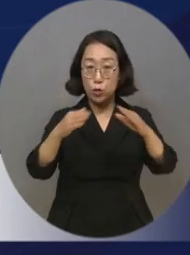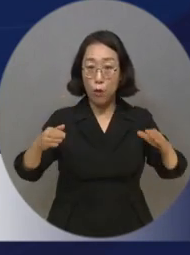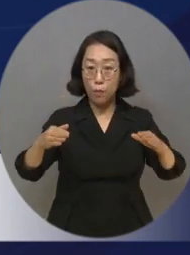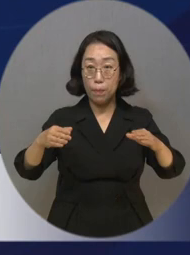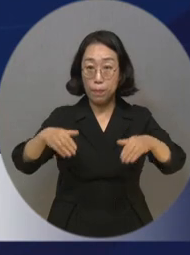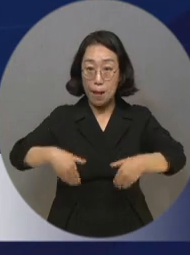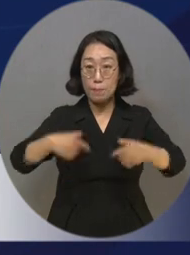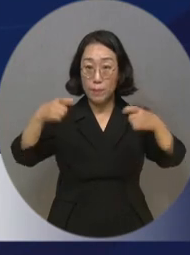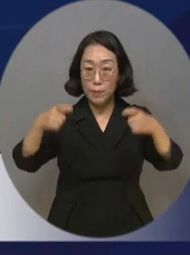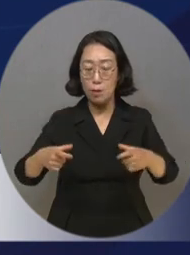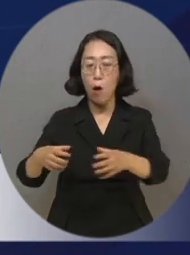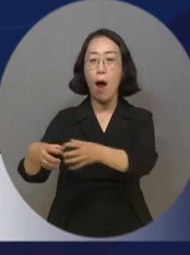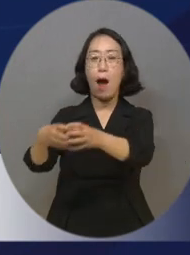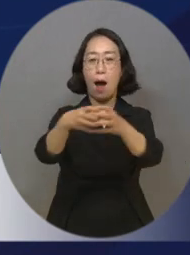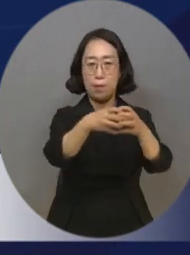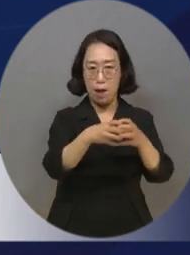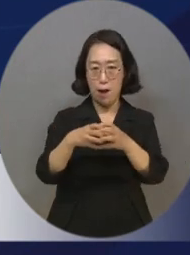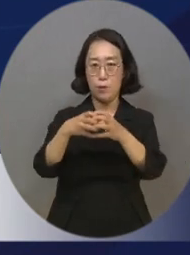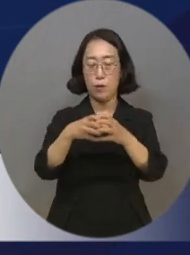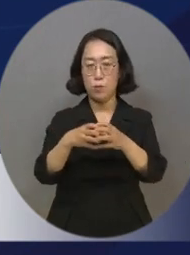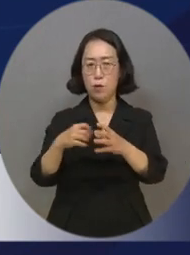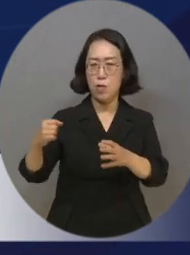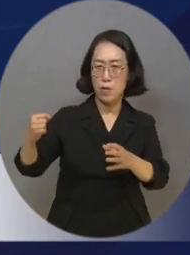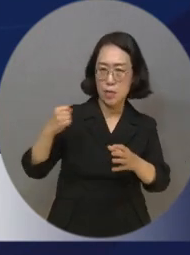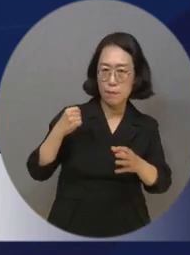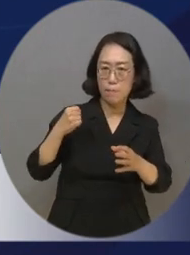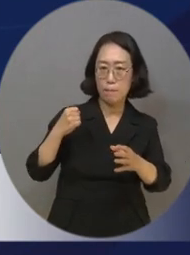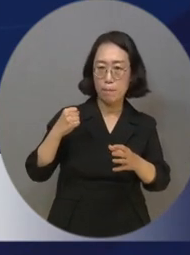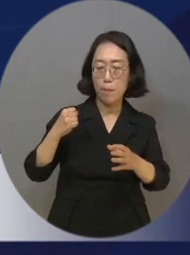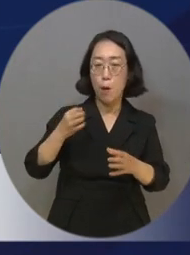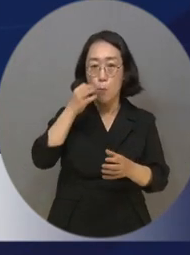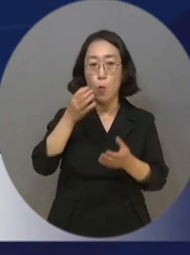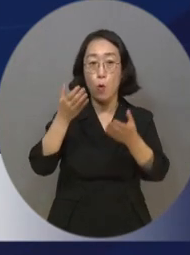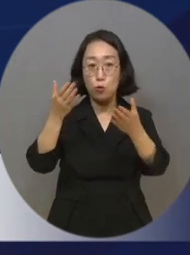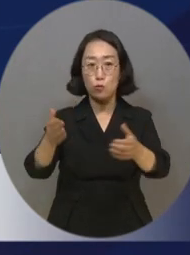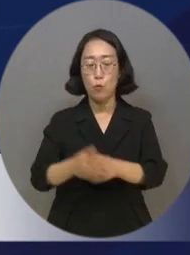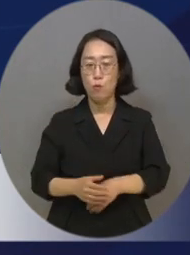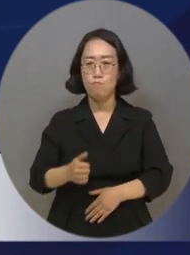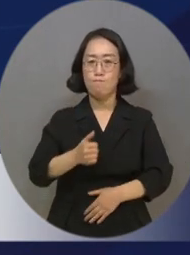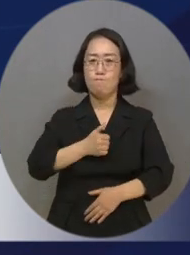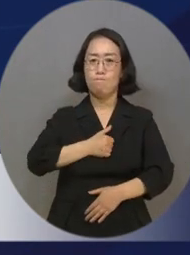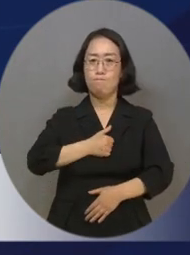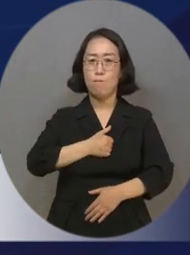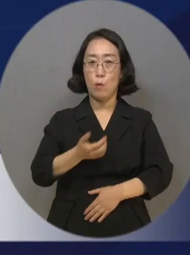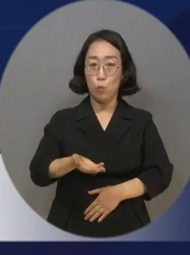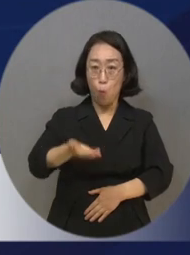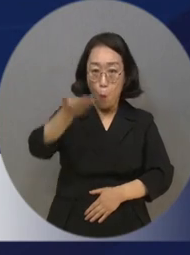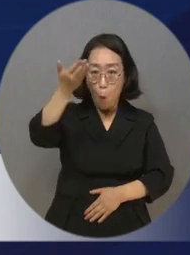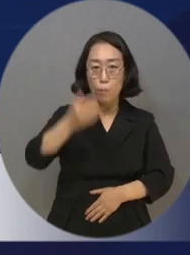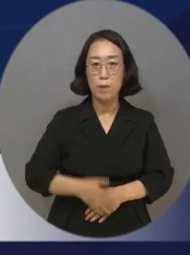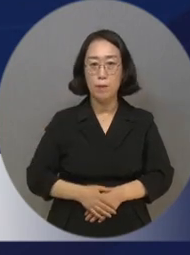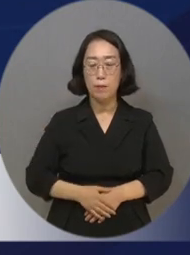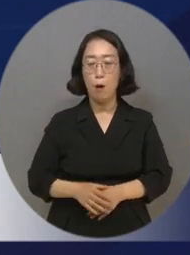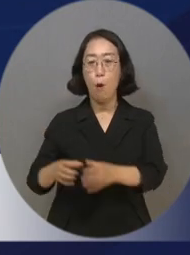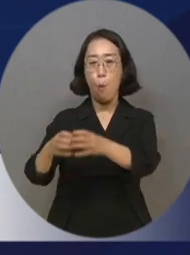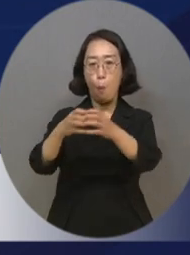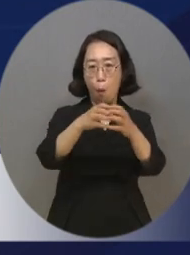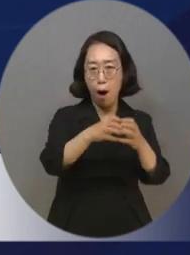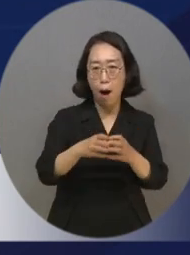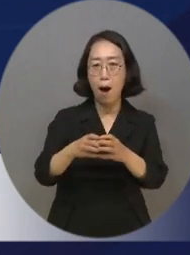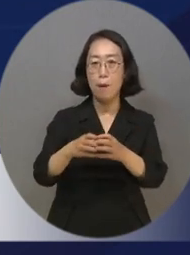되어서 저력을 보여주고 긍지를 한껏 높여준 그런